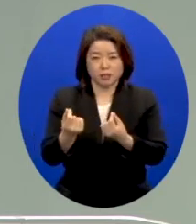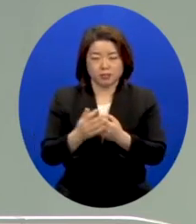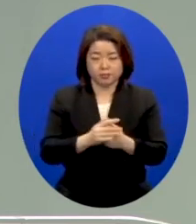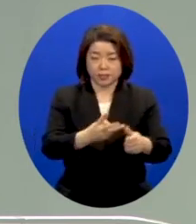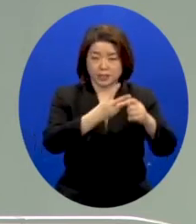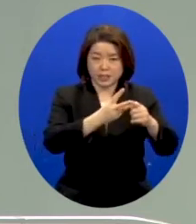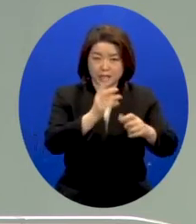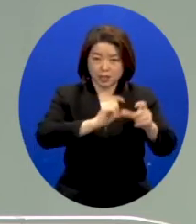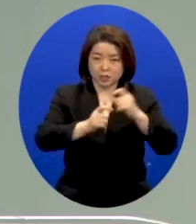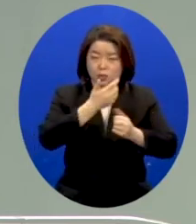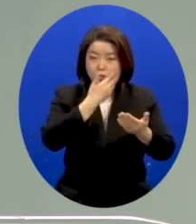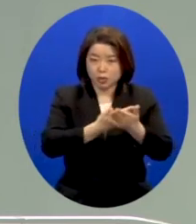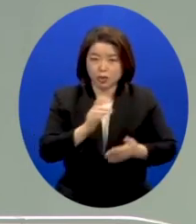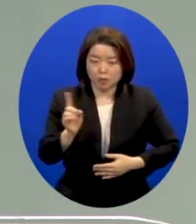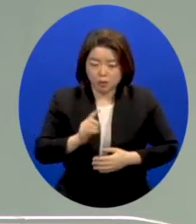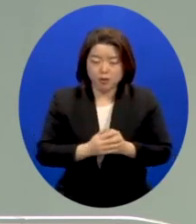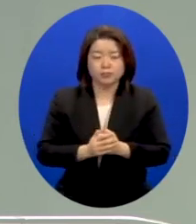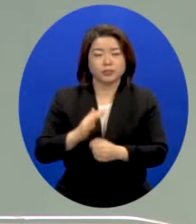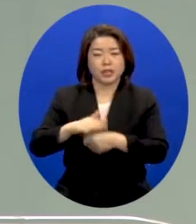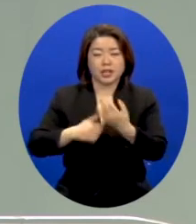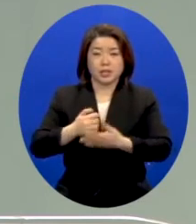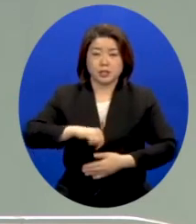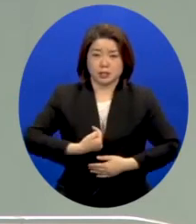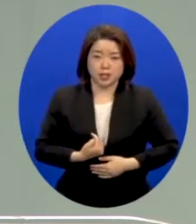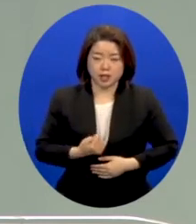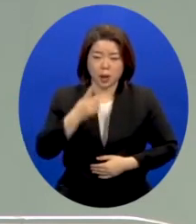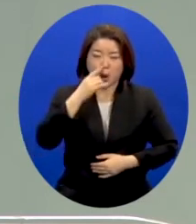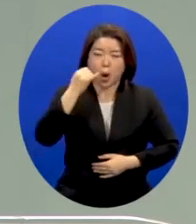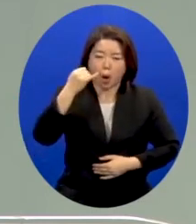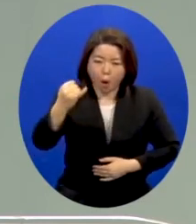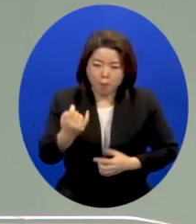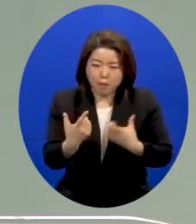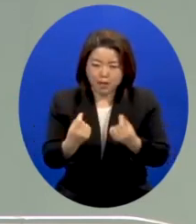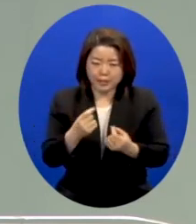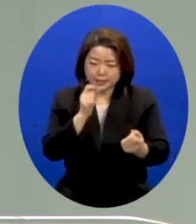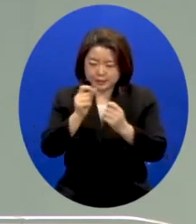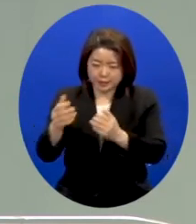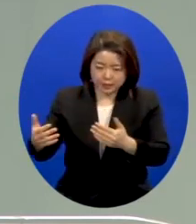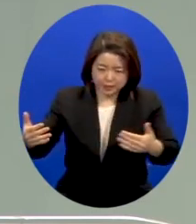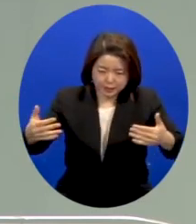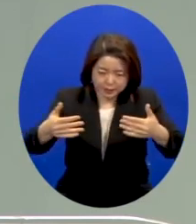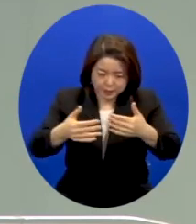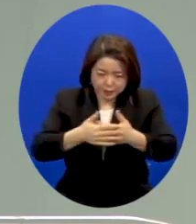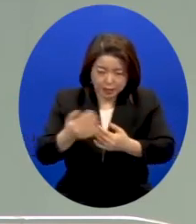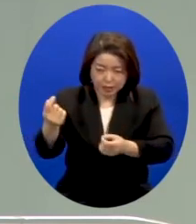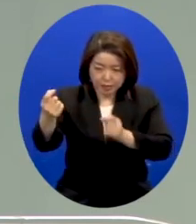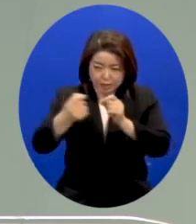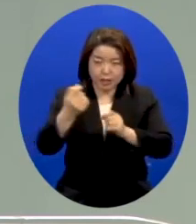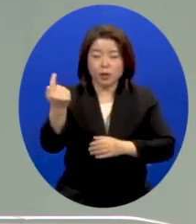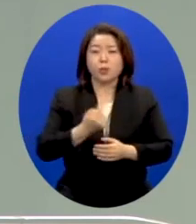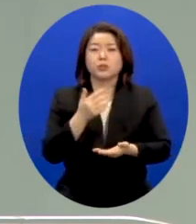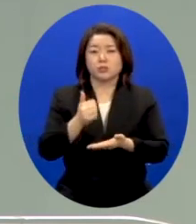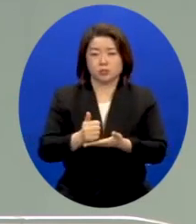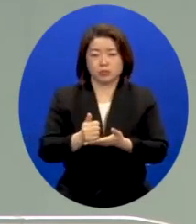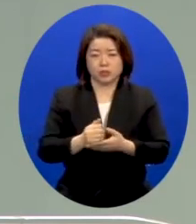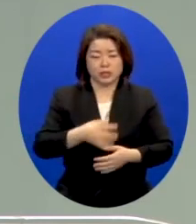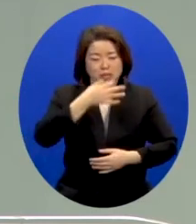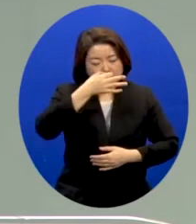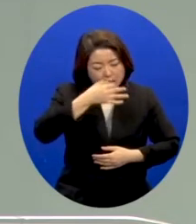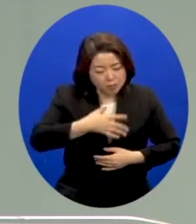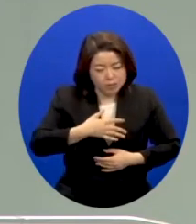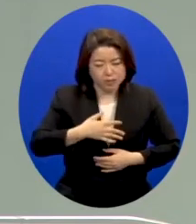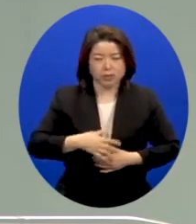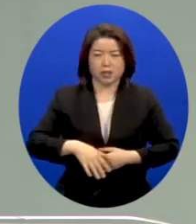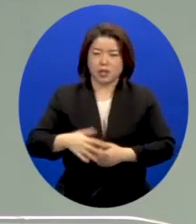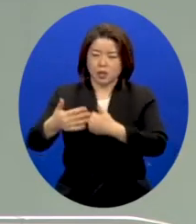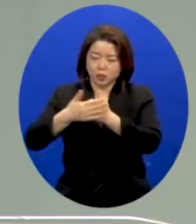중요한 것이 하나님께서 자기에게 엄마 같은 친근함으로 다가오시는 분이라는 것입니다 힘들 때 정말 도움이 필요할